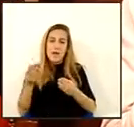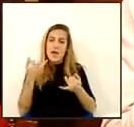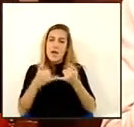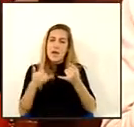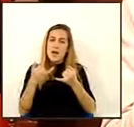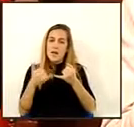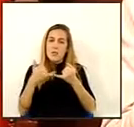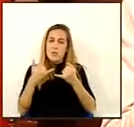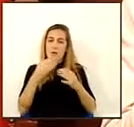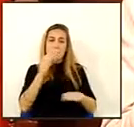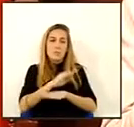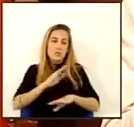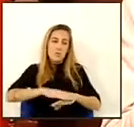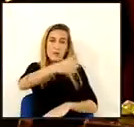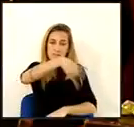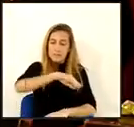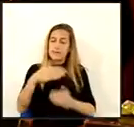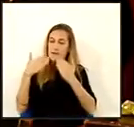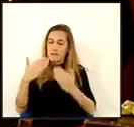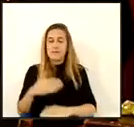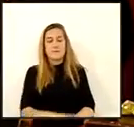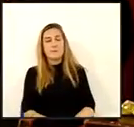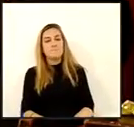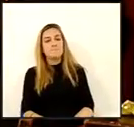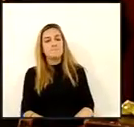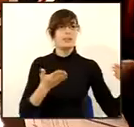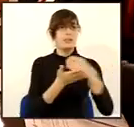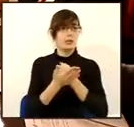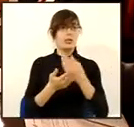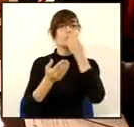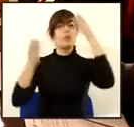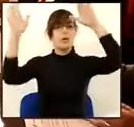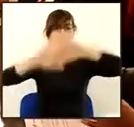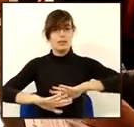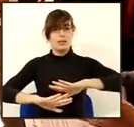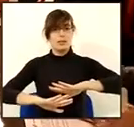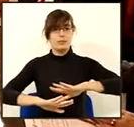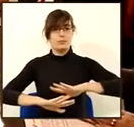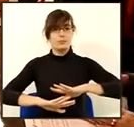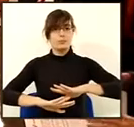donar-li la subvenció que organitzen ells. Moltes gràcies. Moltes gràcies. Passem vespre.